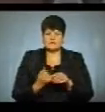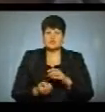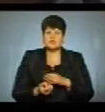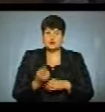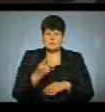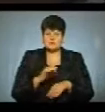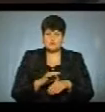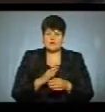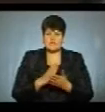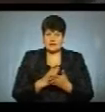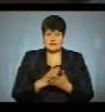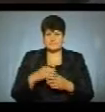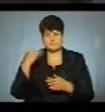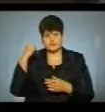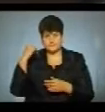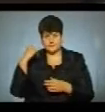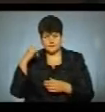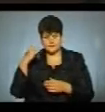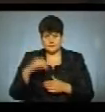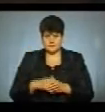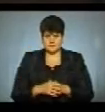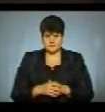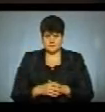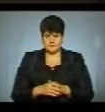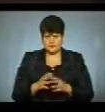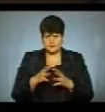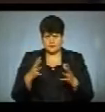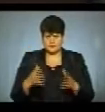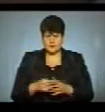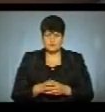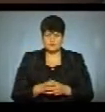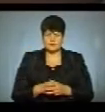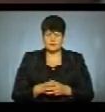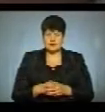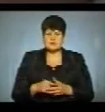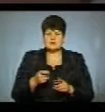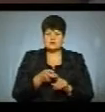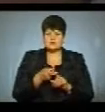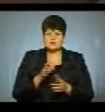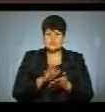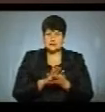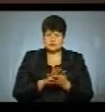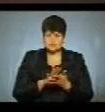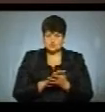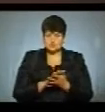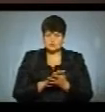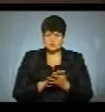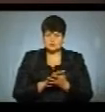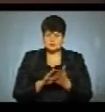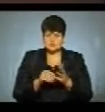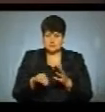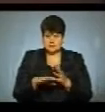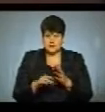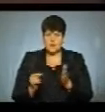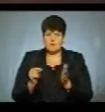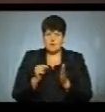захворювання – це є велика і мілка рогата худоба в основному. Через забруднений ґрунт попадає